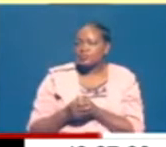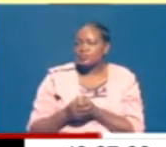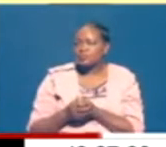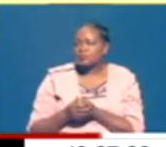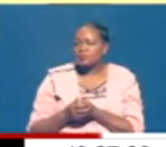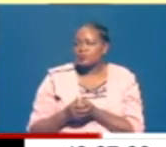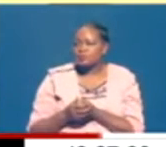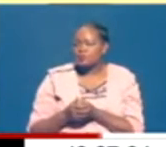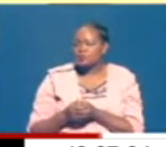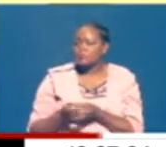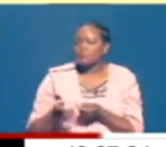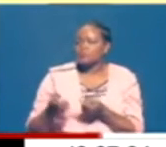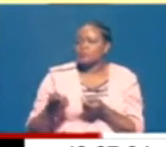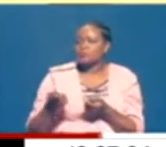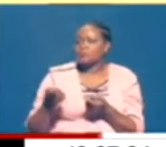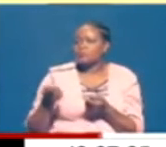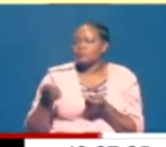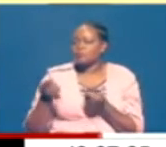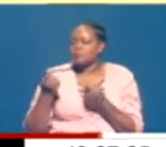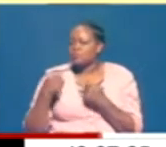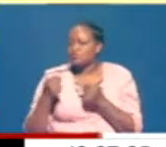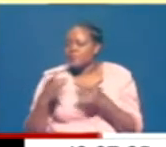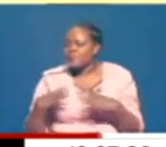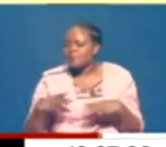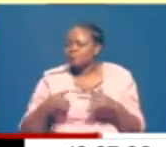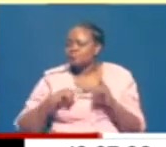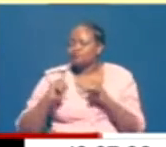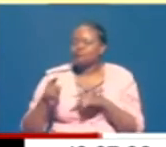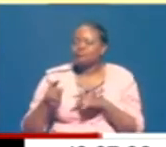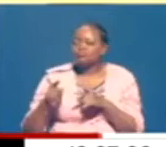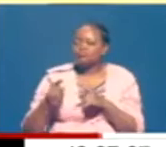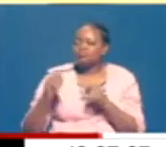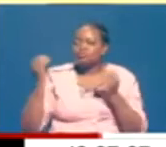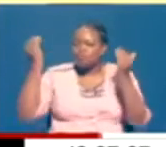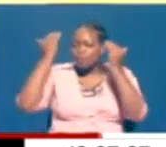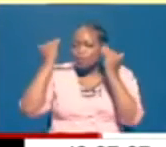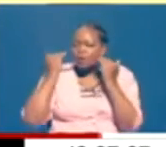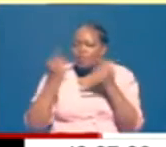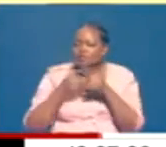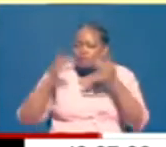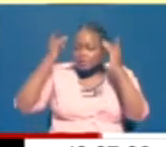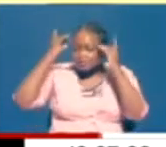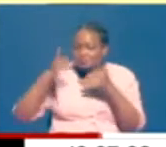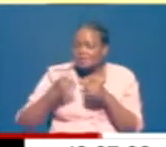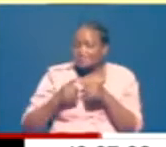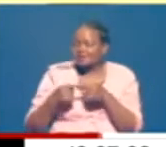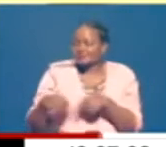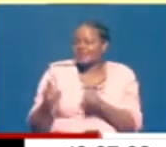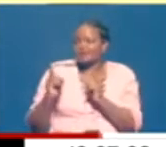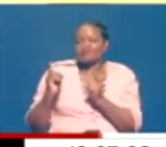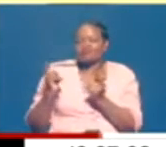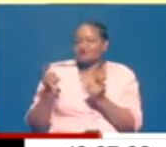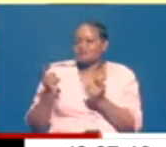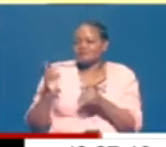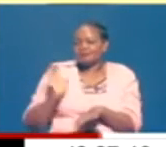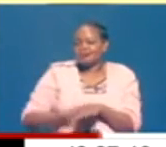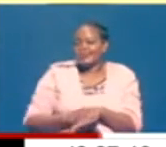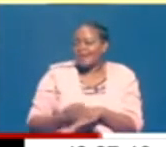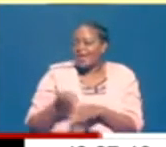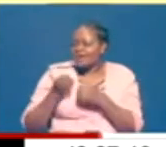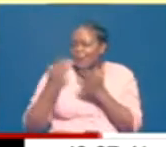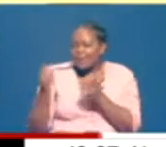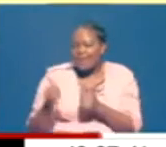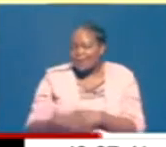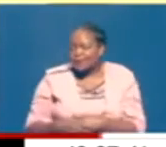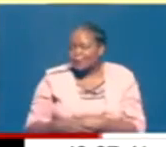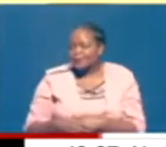mna try mtu ama mnajaribu mtu, mmempeleka kotini, mnaamua juu yake na yeye mwenyewe ajapata hiyo nafasi